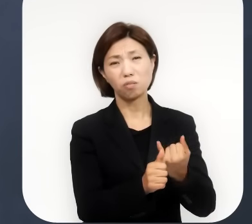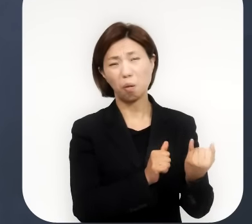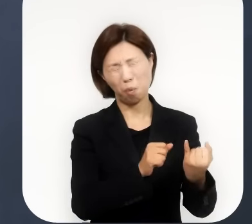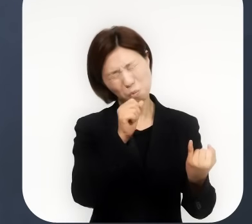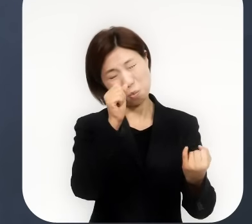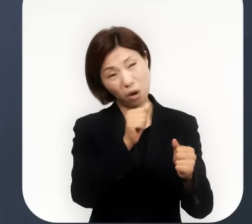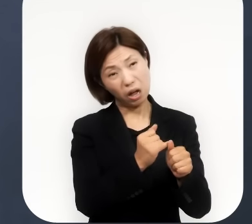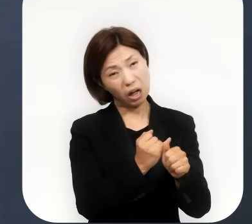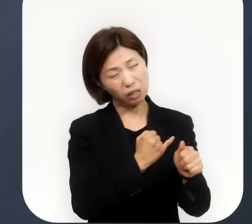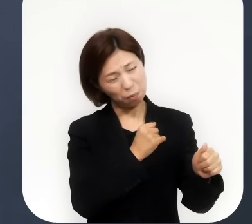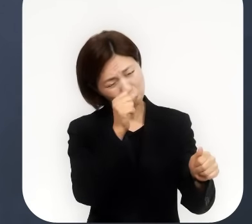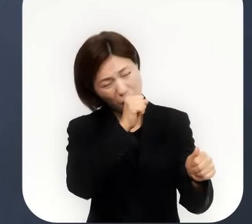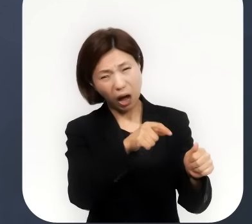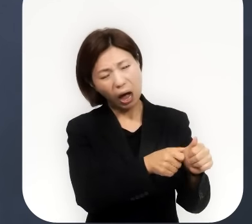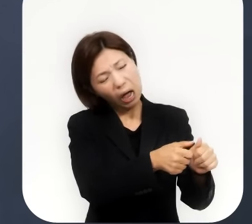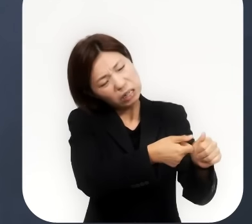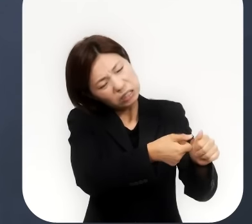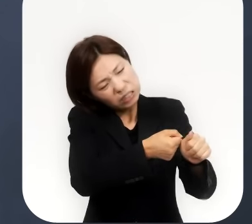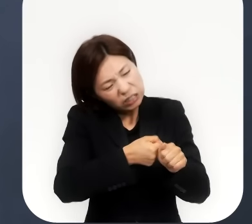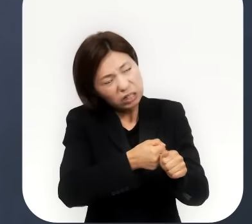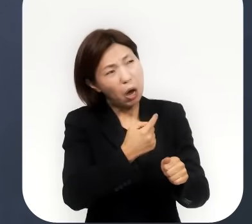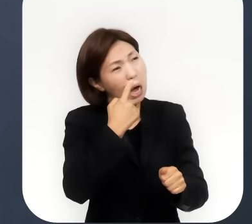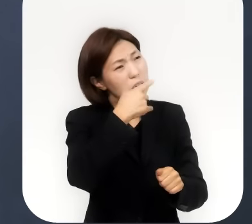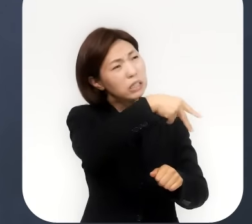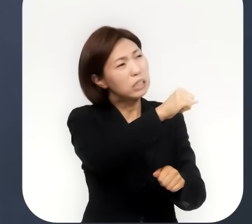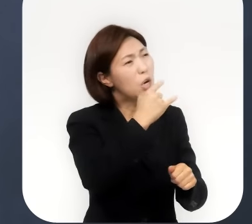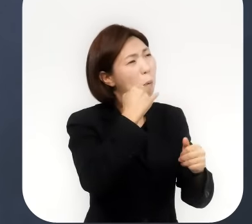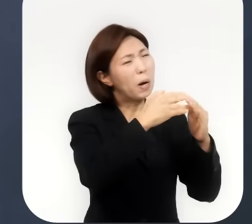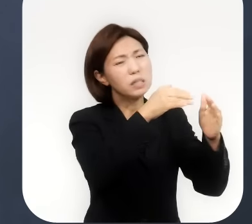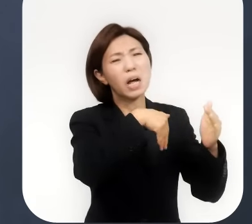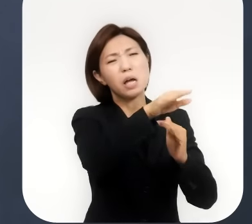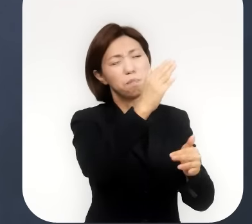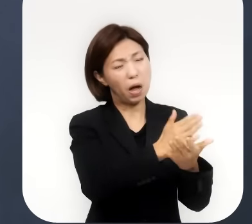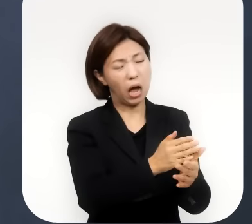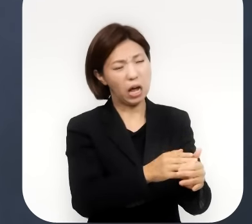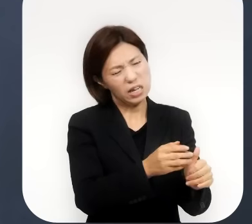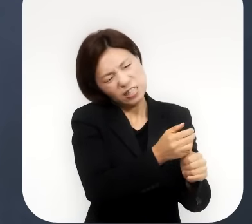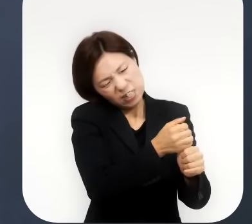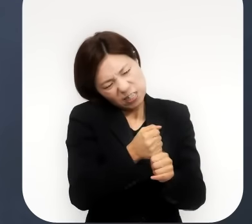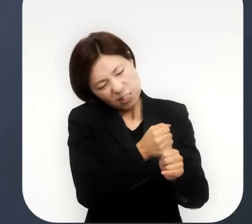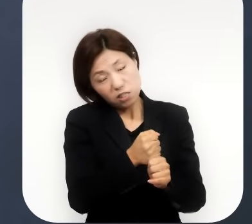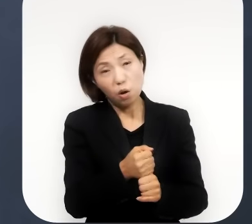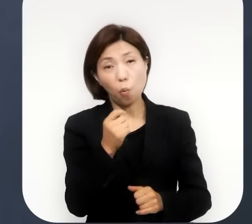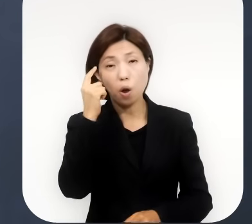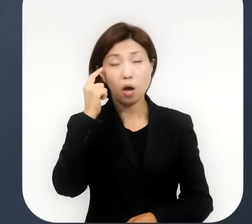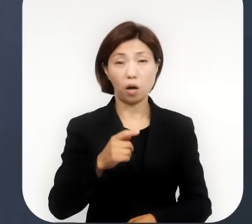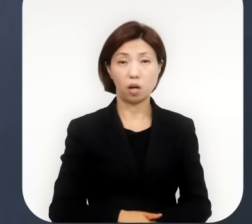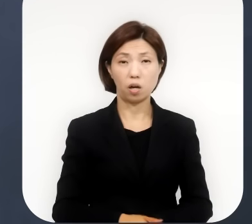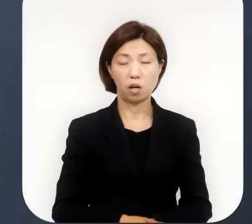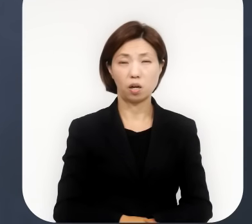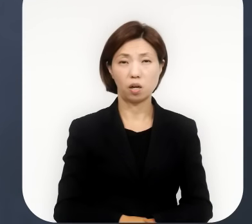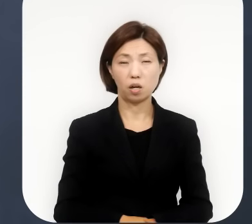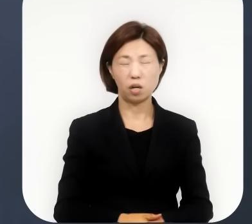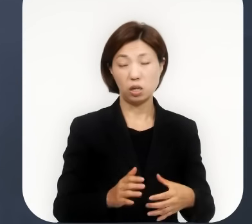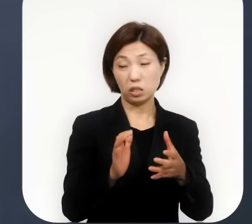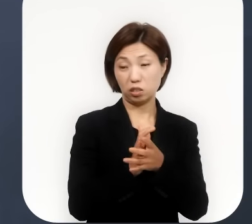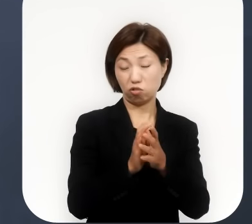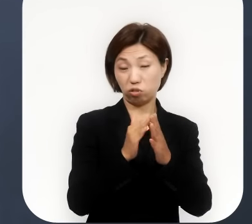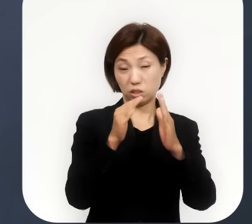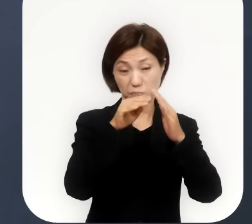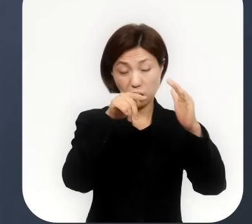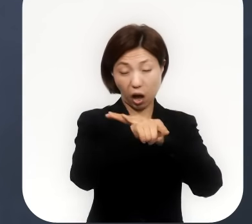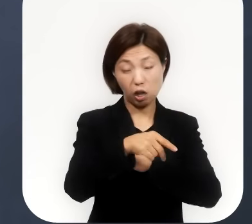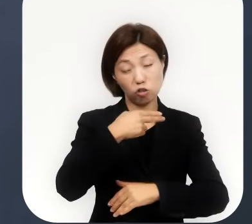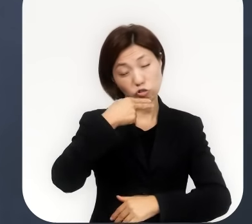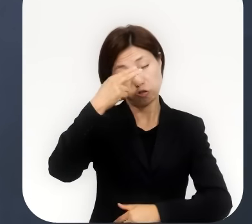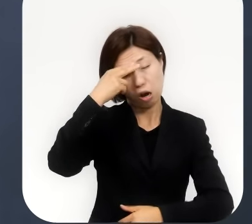인간이 뭐 좋다고 또 못가게 잡아 당기기는 왜 당겨요 또 나쁜짓 한 것도 아니고 가고 술 먹는